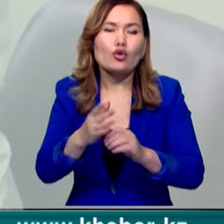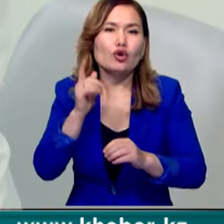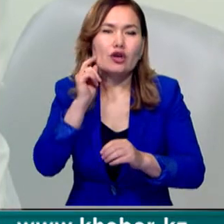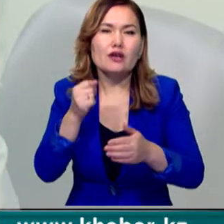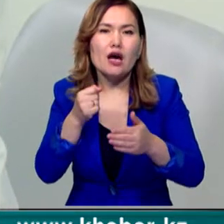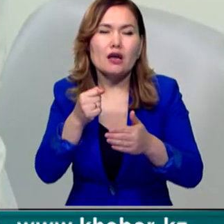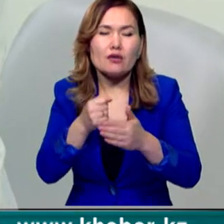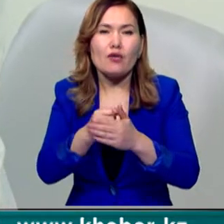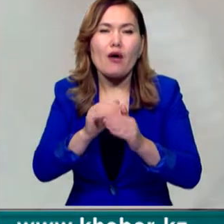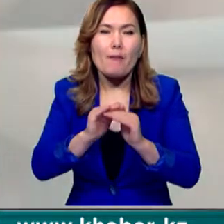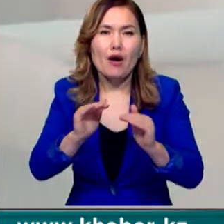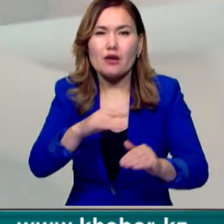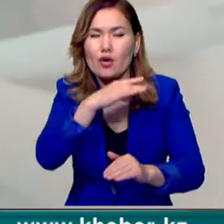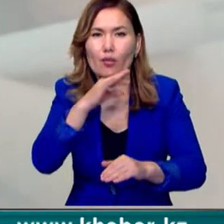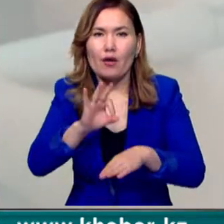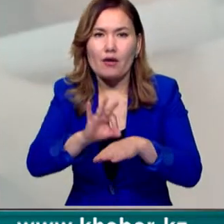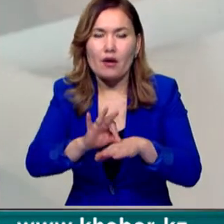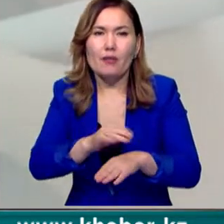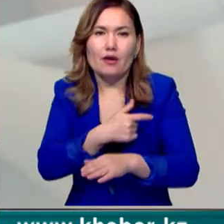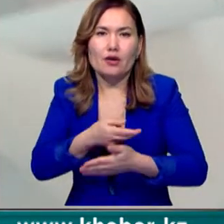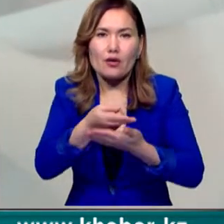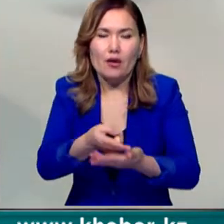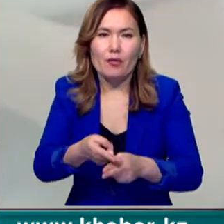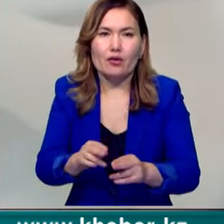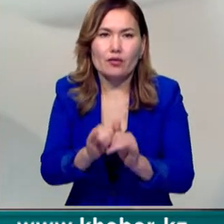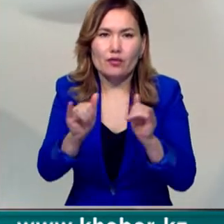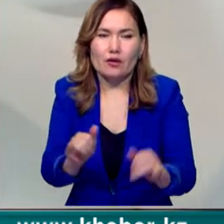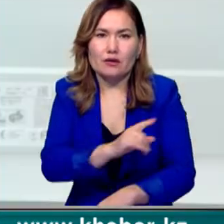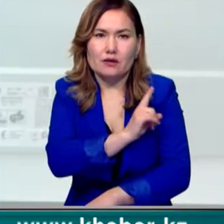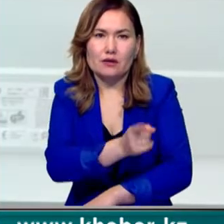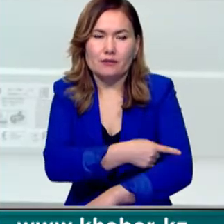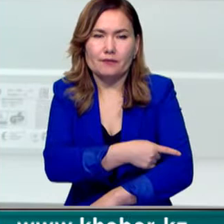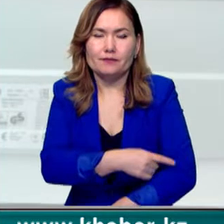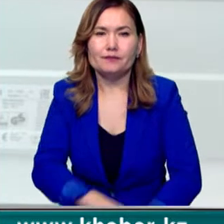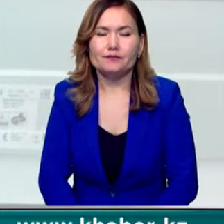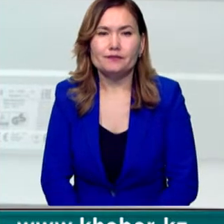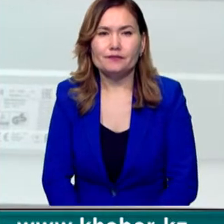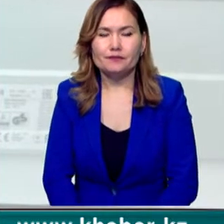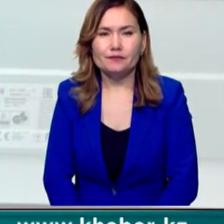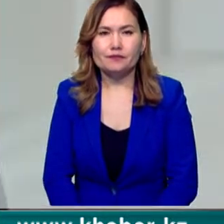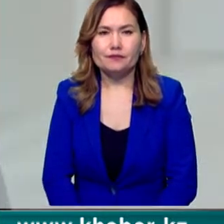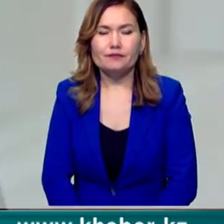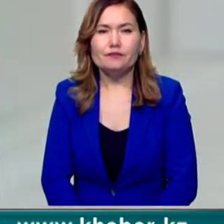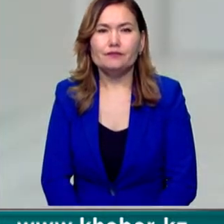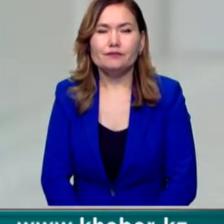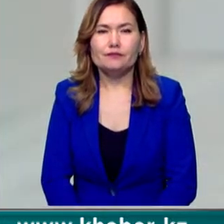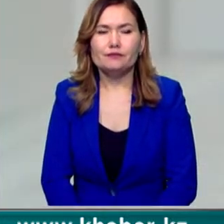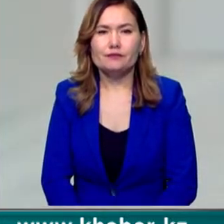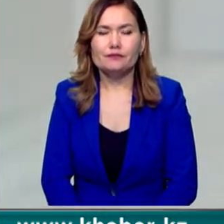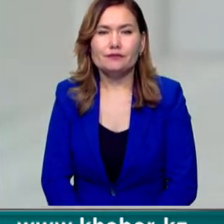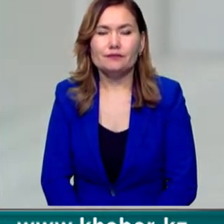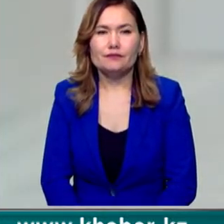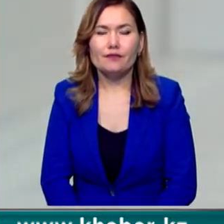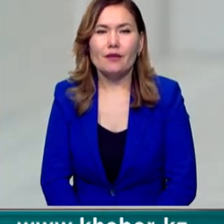балалар. Ақ халаттылардың айтуынша, бұл дертке шалдыққандардың қатары соңғы аптада тым артқан. Эпидемиялық